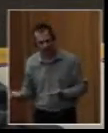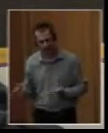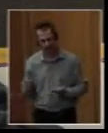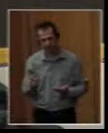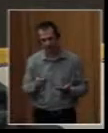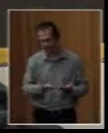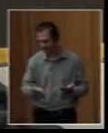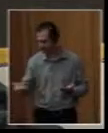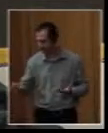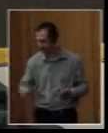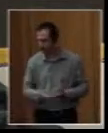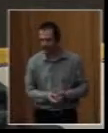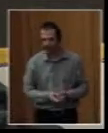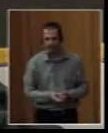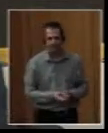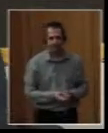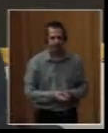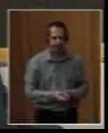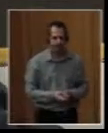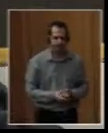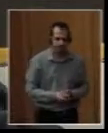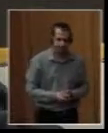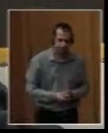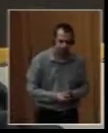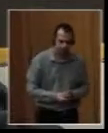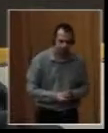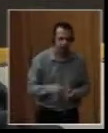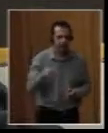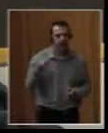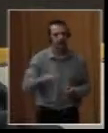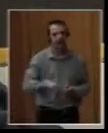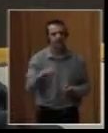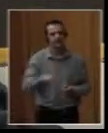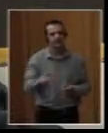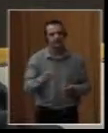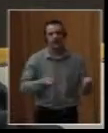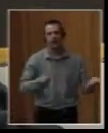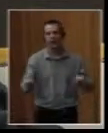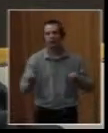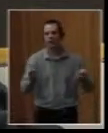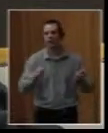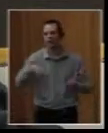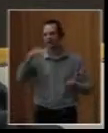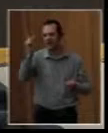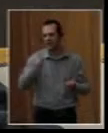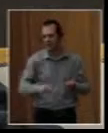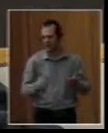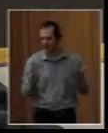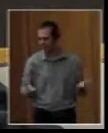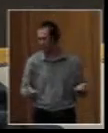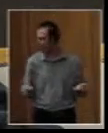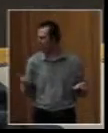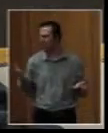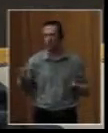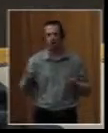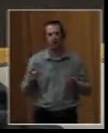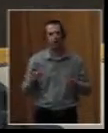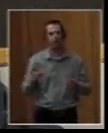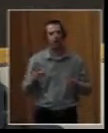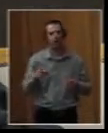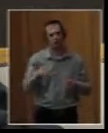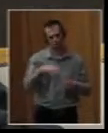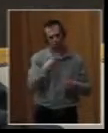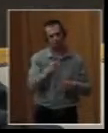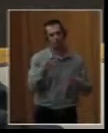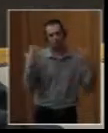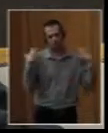Η εκδήλωση που διοργανώνεται σήμερα από την Ευρωβουλευτή κυρία Κούνεβα, το Ινστιτούτο Νίκος Παλαντζάς και το Τμήμα Ατόμων με